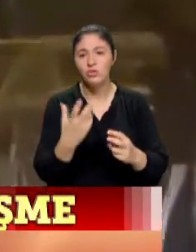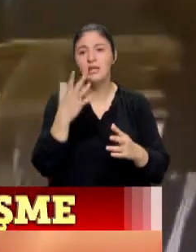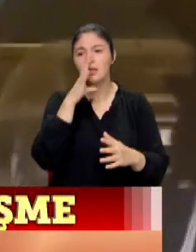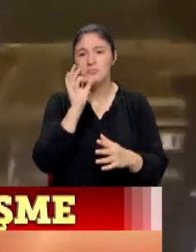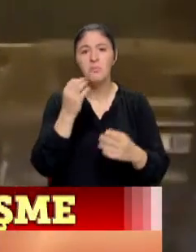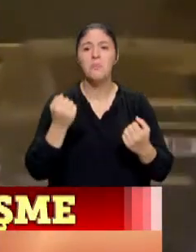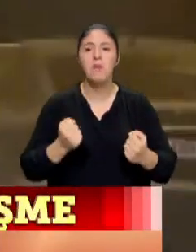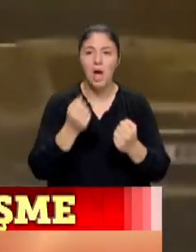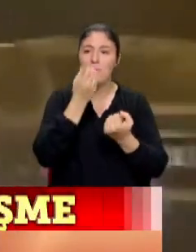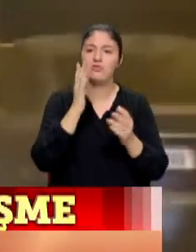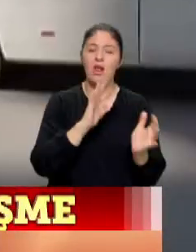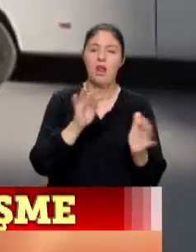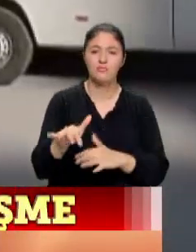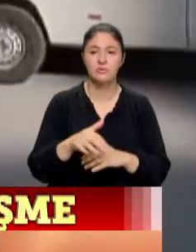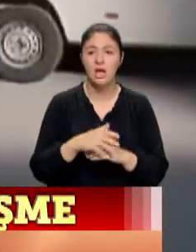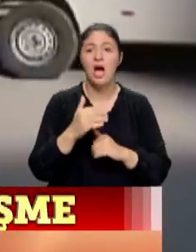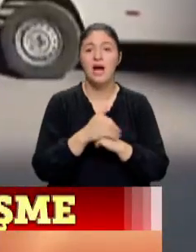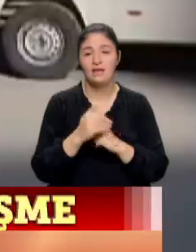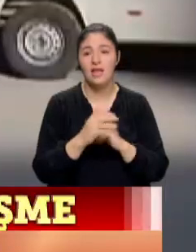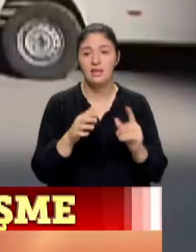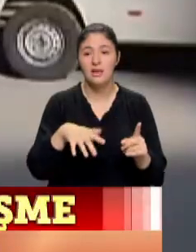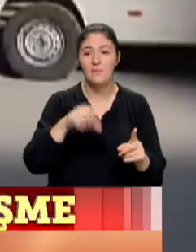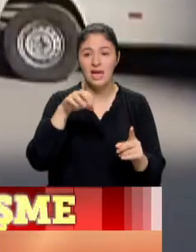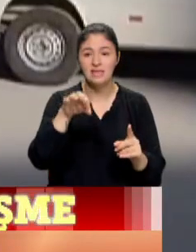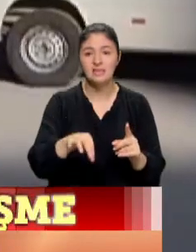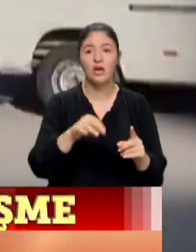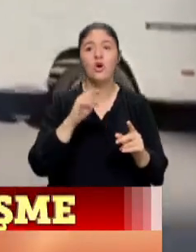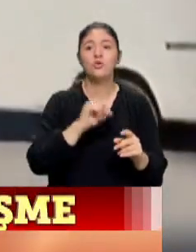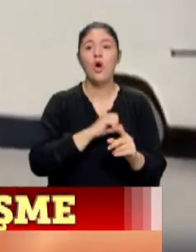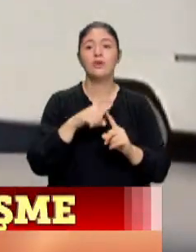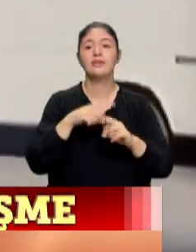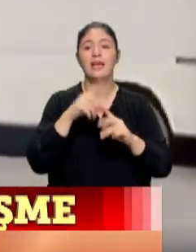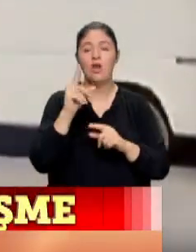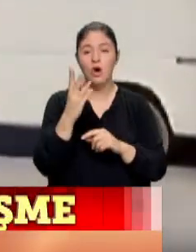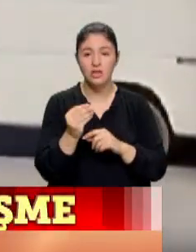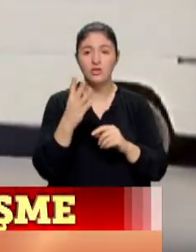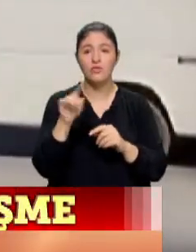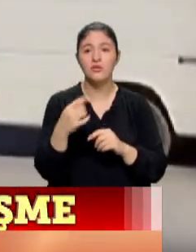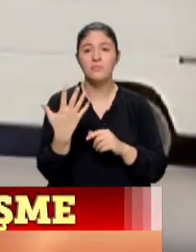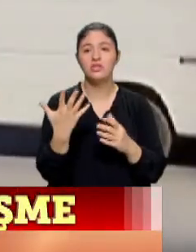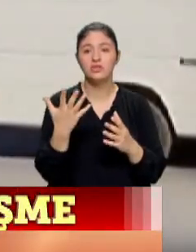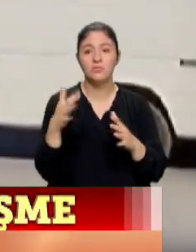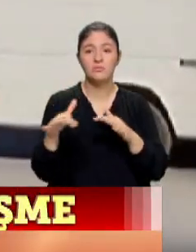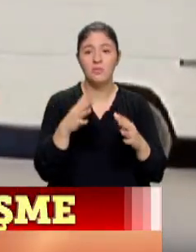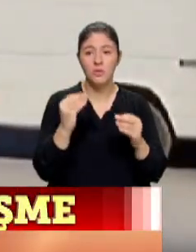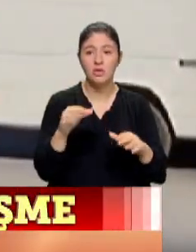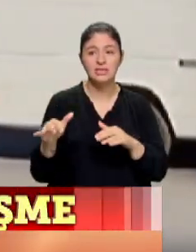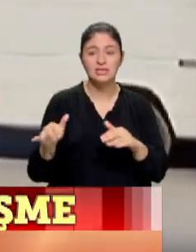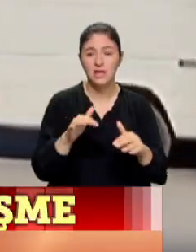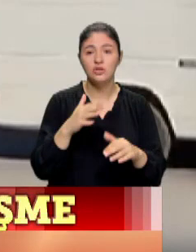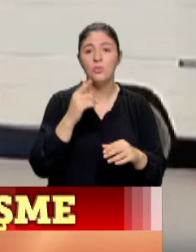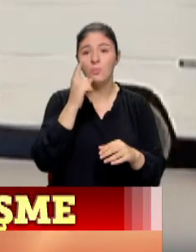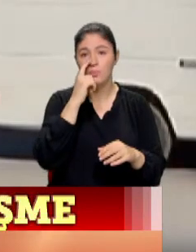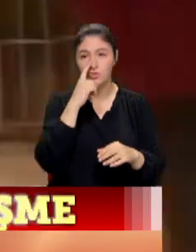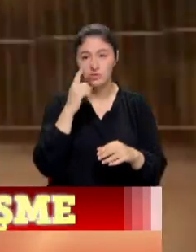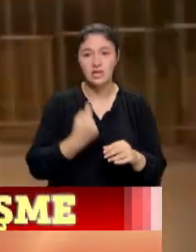ve bahçelerdeydi. Antalya'da ise merkez üssü korku teli olan 4,5 büyüklüğünde deprem meydana geldi. Sarsıntı